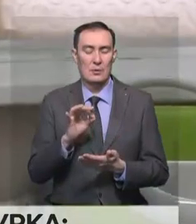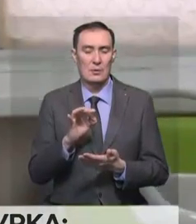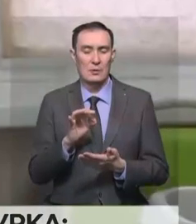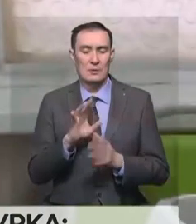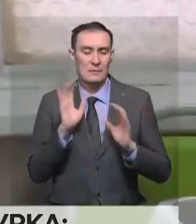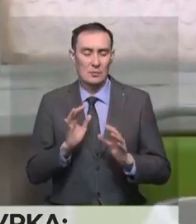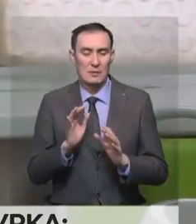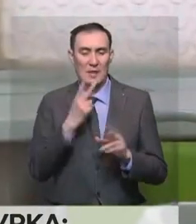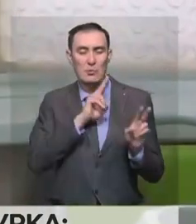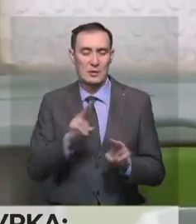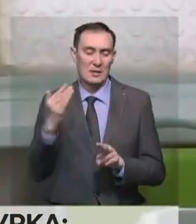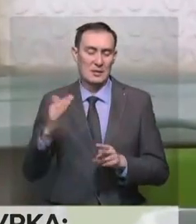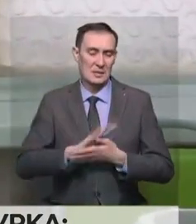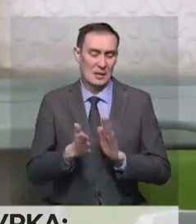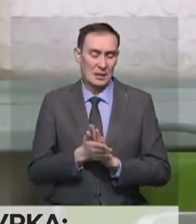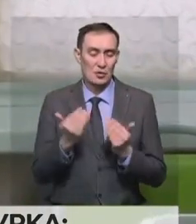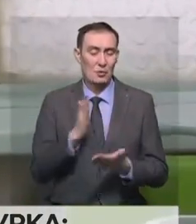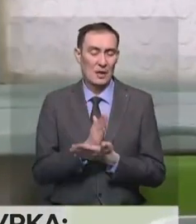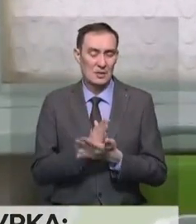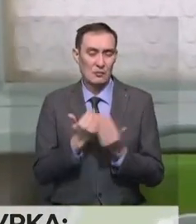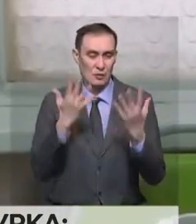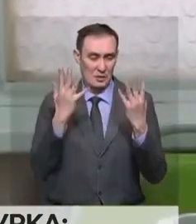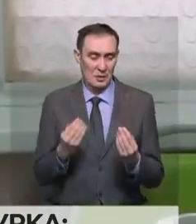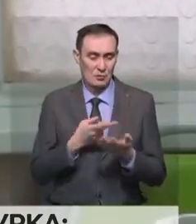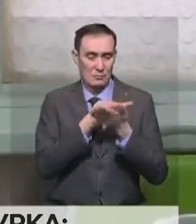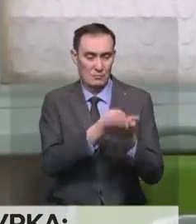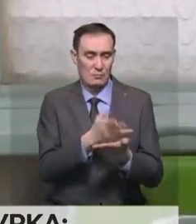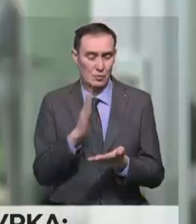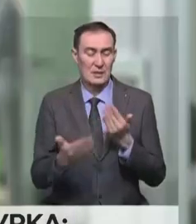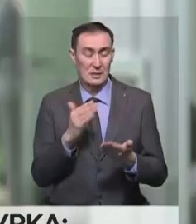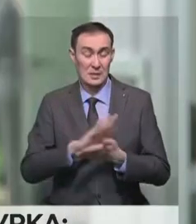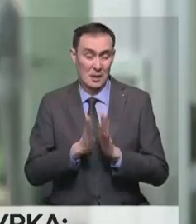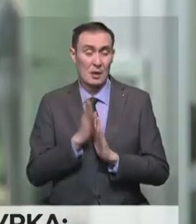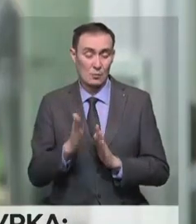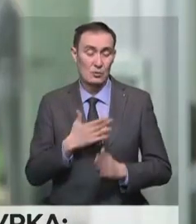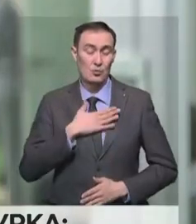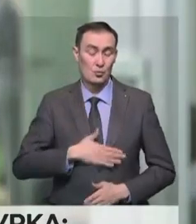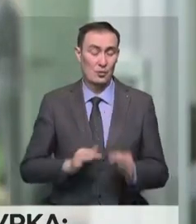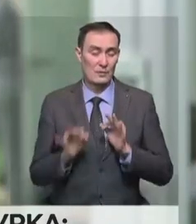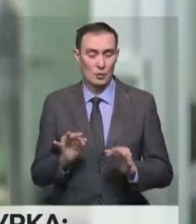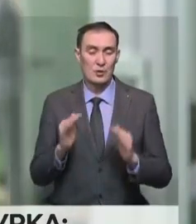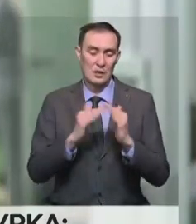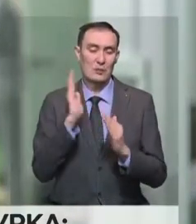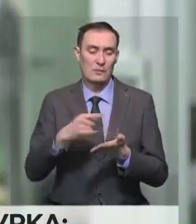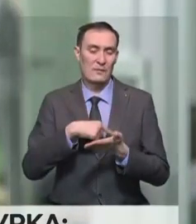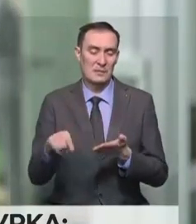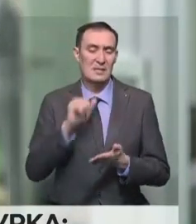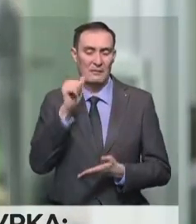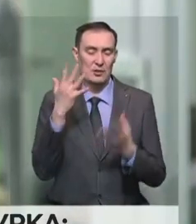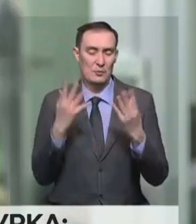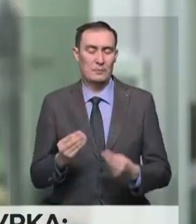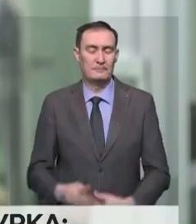для динамического наблюдения. Пробудут еще сегодня, если состояние также будет удовлетворительное, то дети будут выписаны уже завтра.